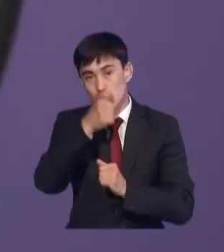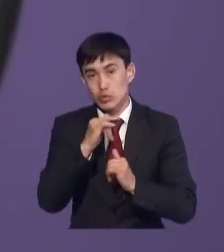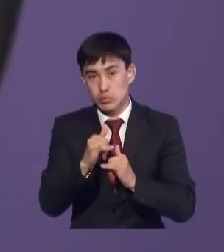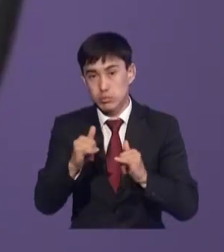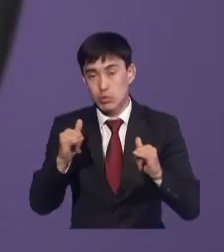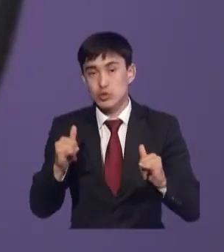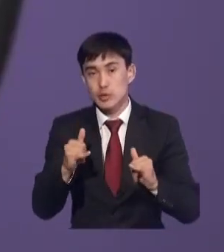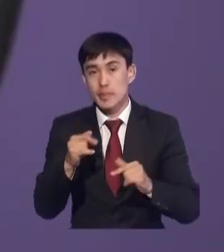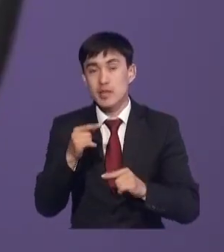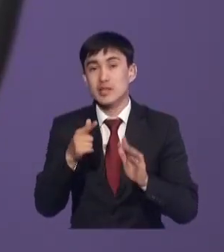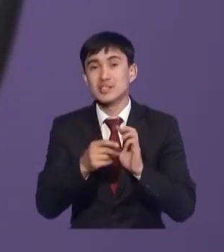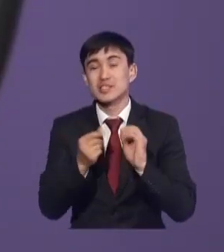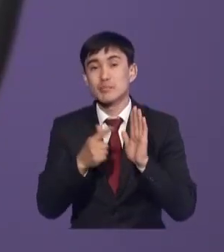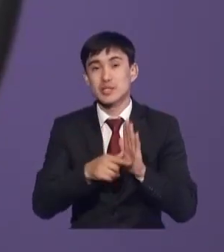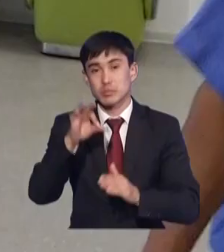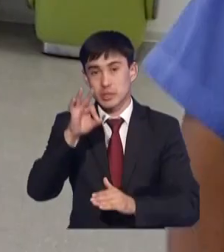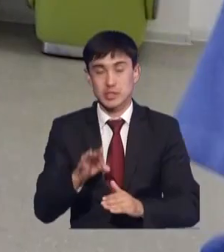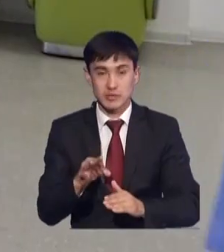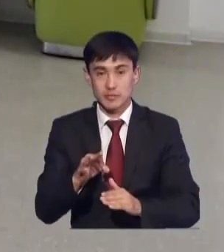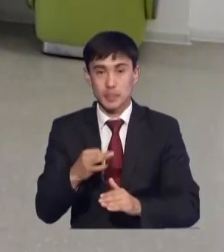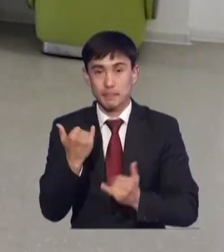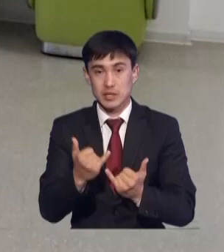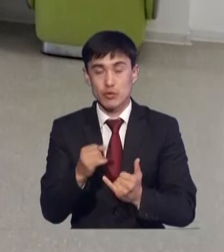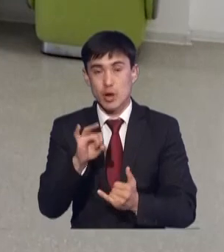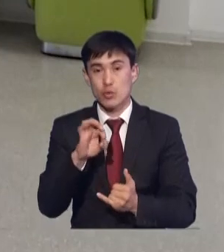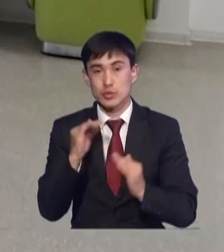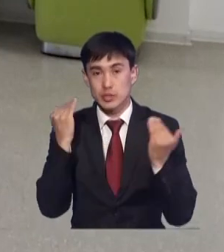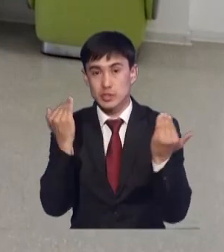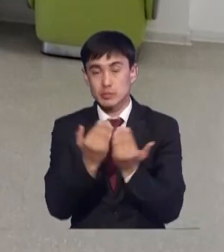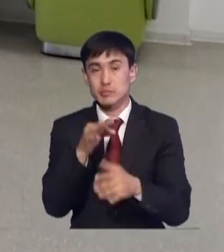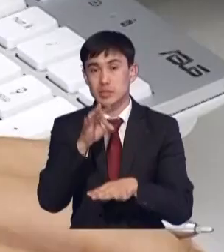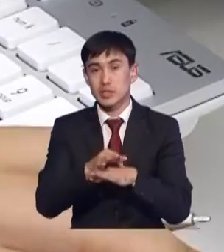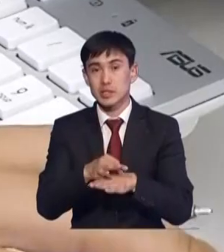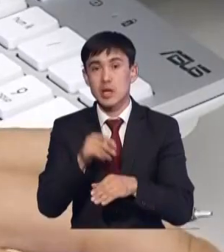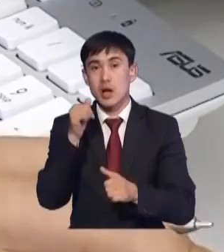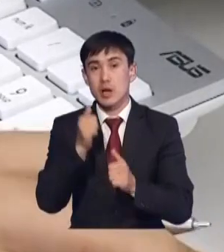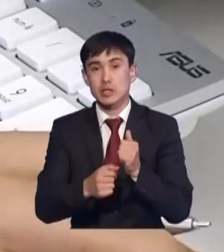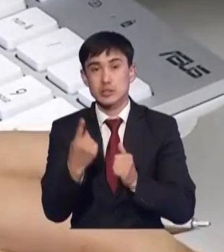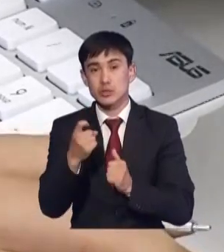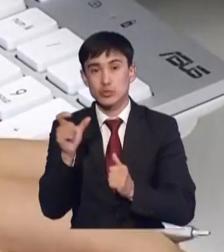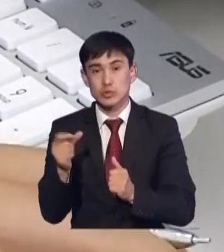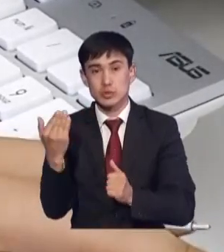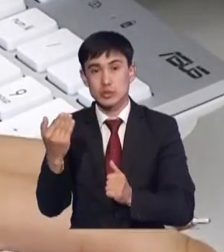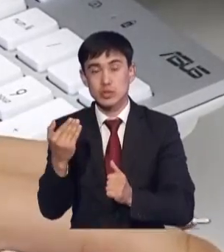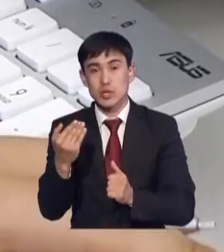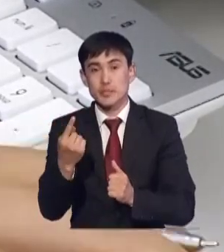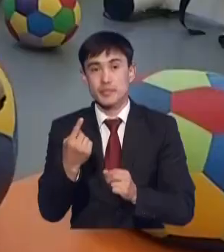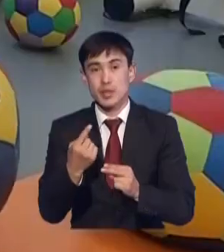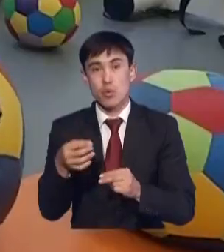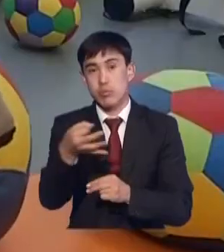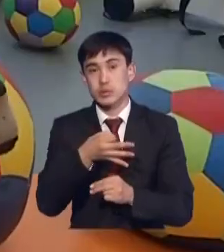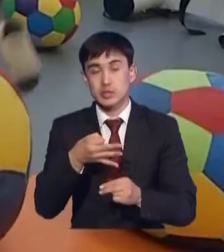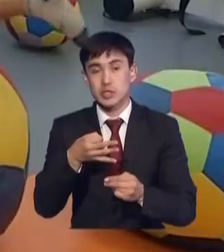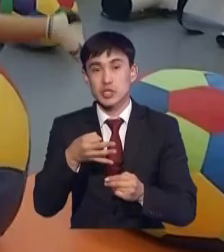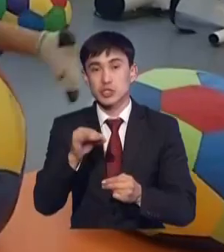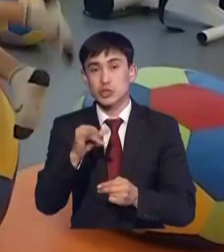становится больше почти на 17% сегодня аутизмом страдает каждый сотый житель планеты по области цсу количество